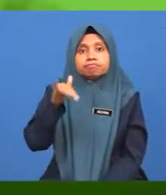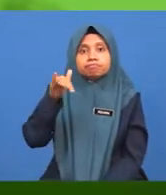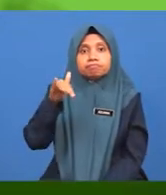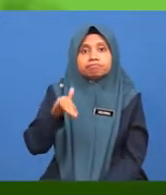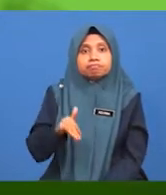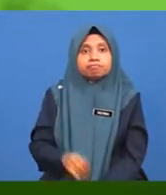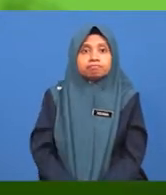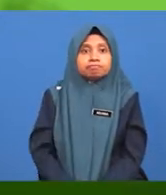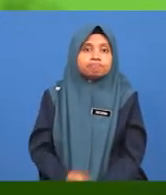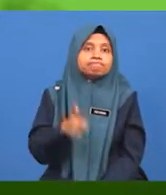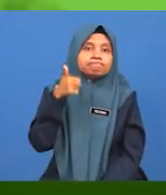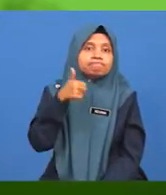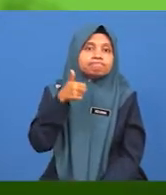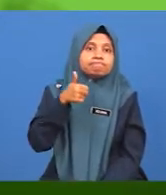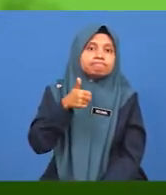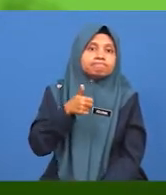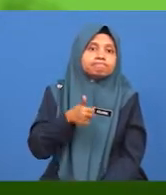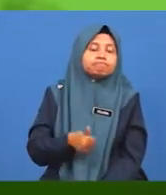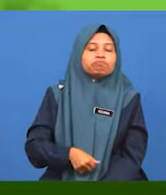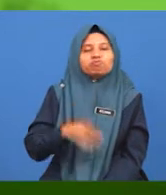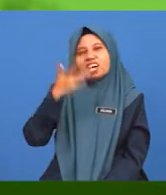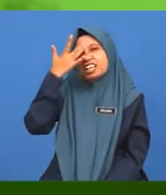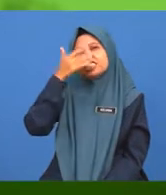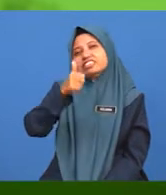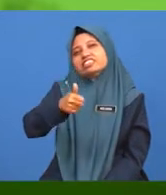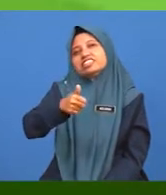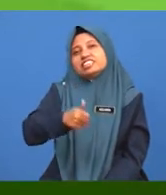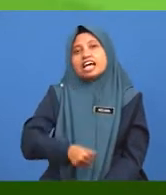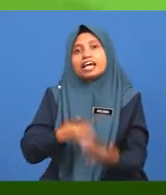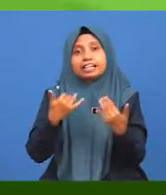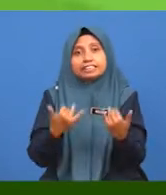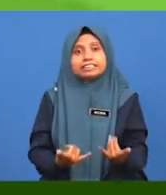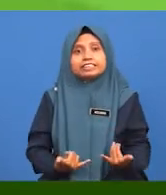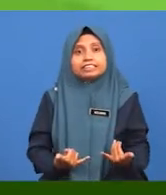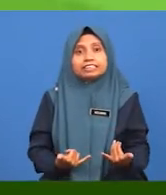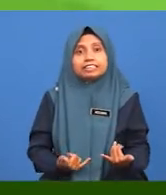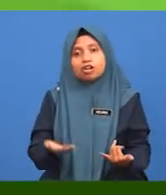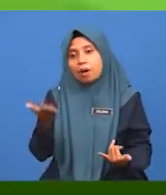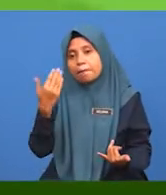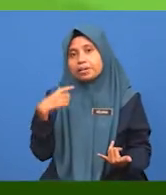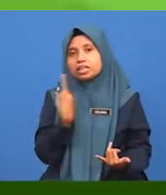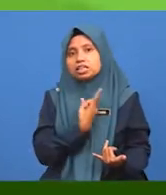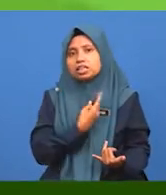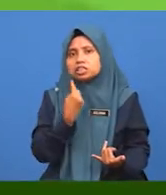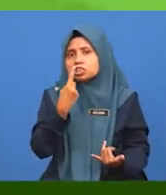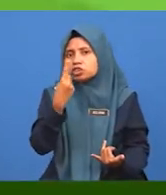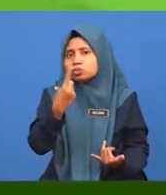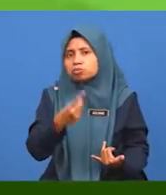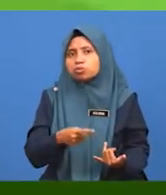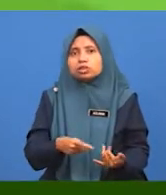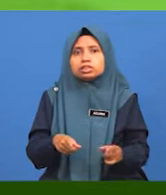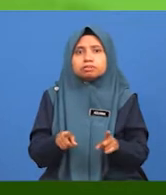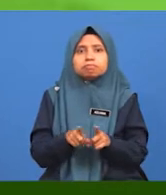Ya? Bagus, anda cerdik. Sekarang, mari kita sebut